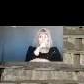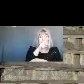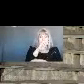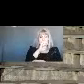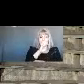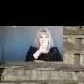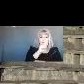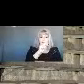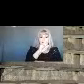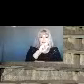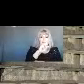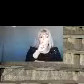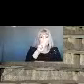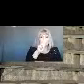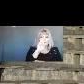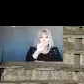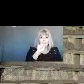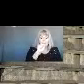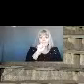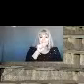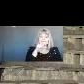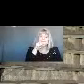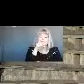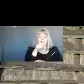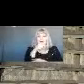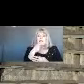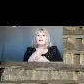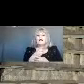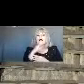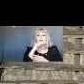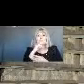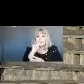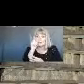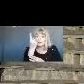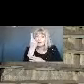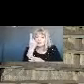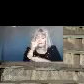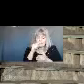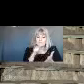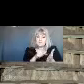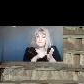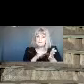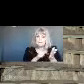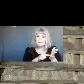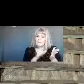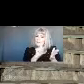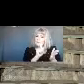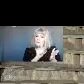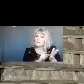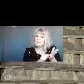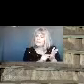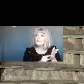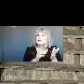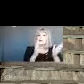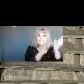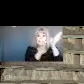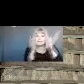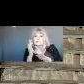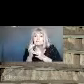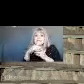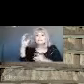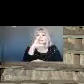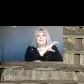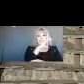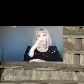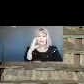praat, praat hy oor een ding, en dit is dat Jesus die Christus is. Hoe weet ons dit? God het